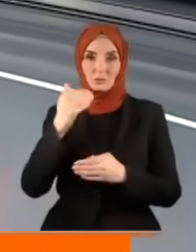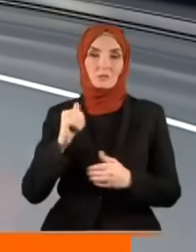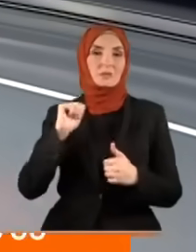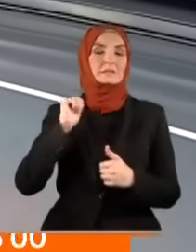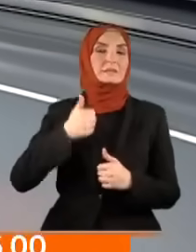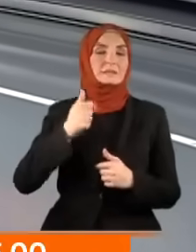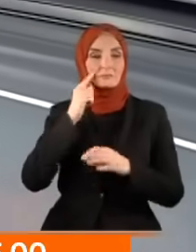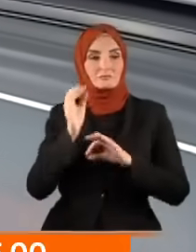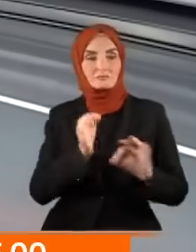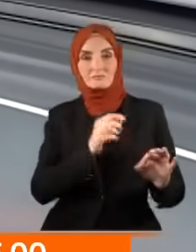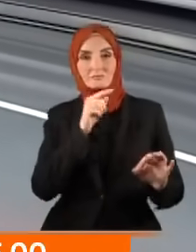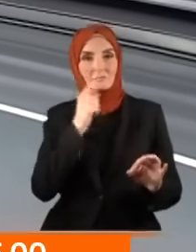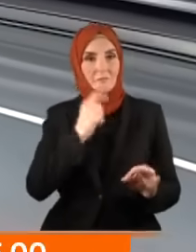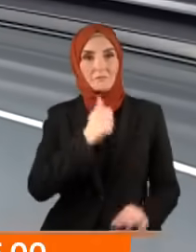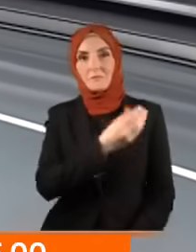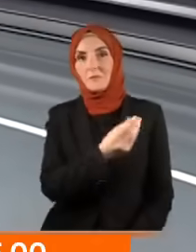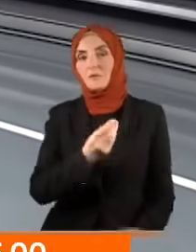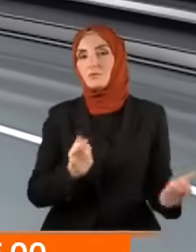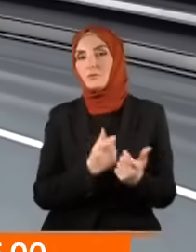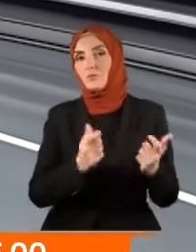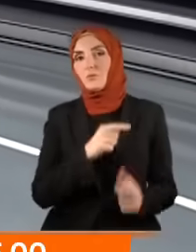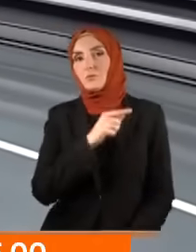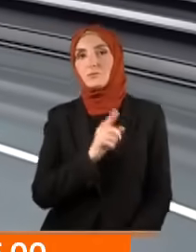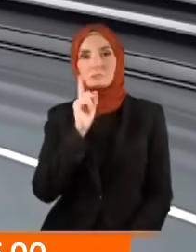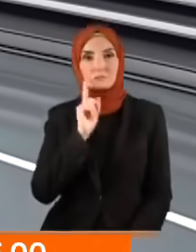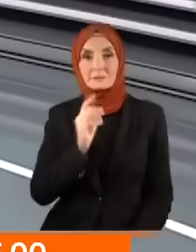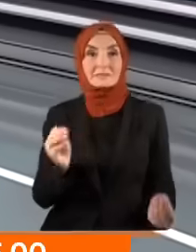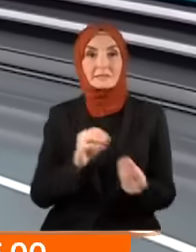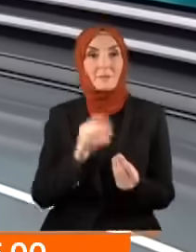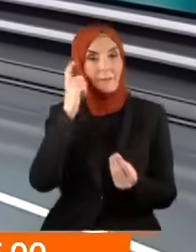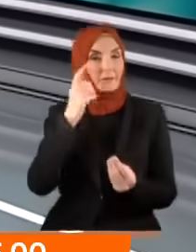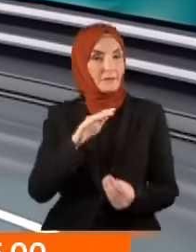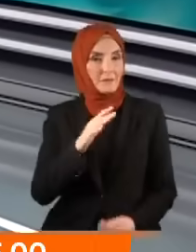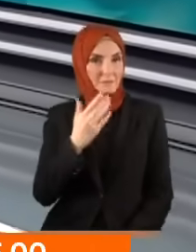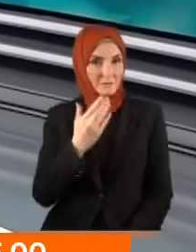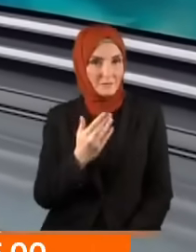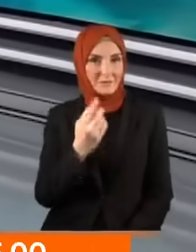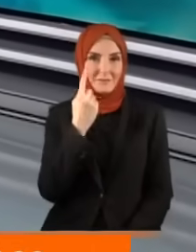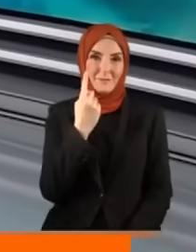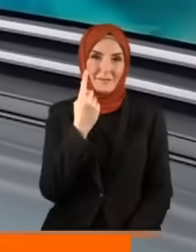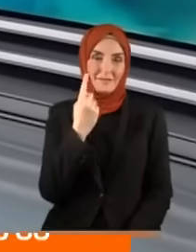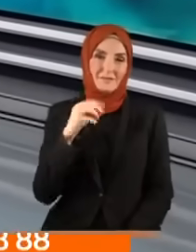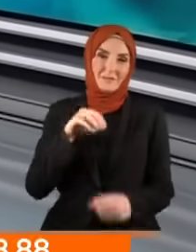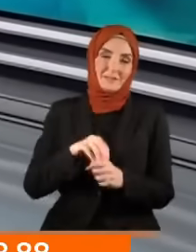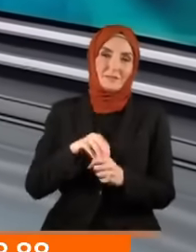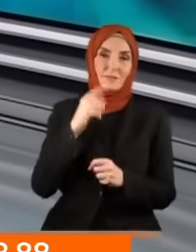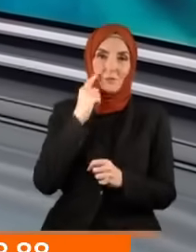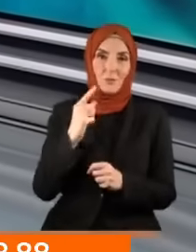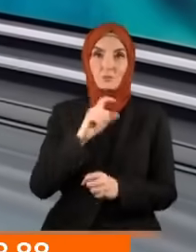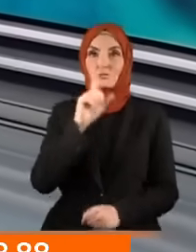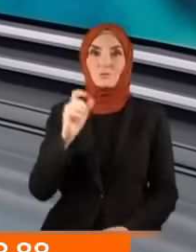toplantısına çevrilmiş durumda Hem olası zam tahminlerini hem de bir defaya mahsus ödeneceği iddia edilen Cumhuriyet Bayramı ikramiyesi